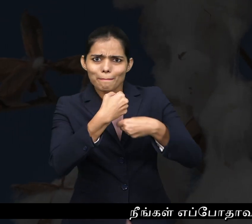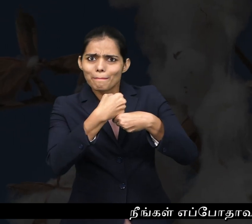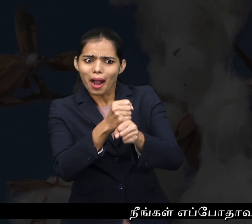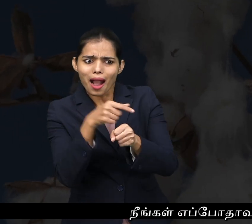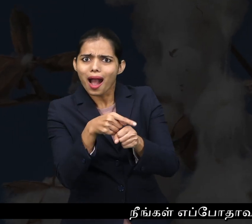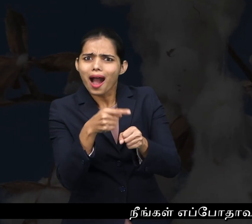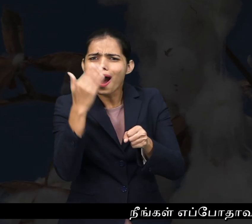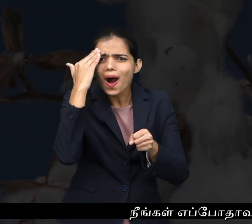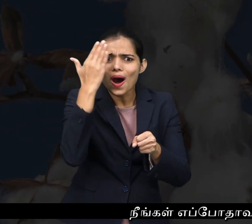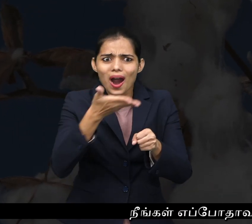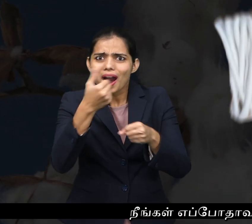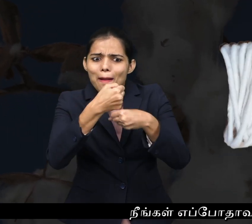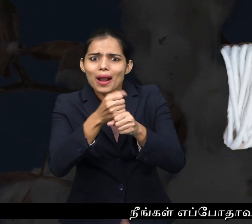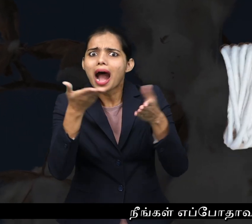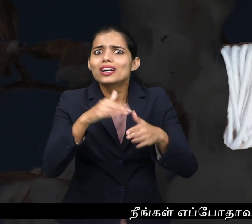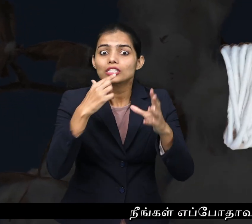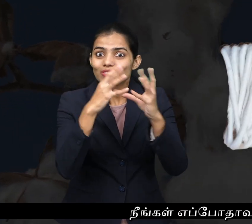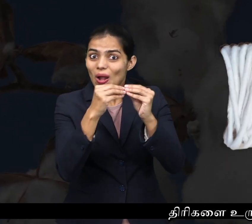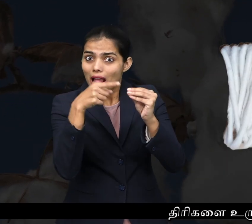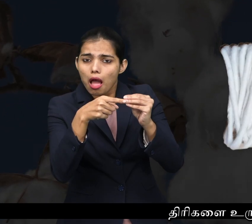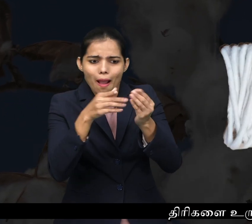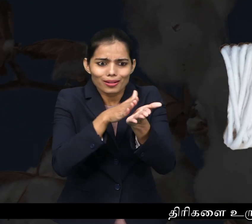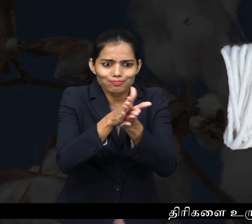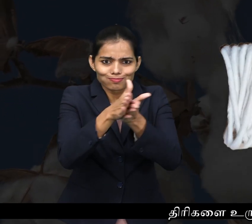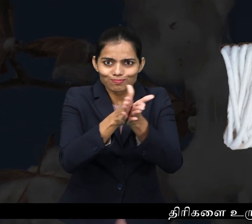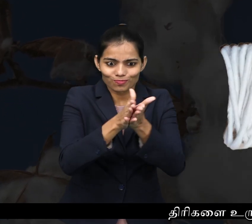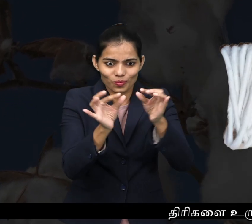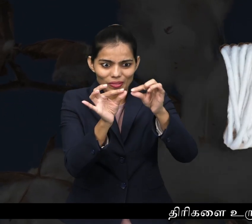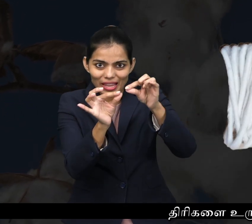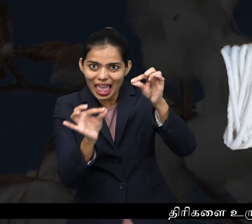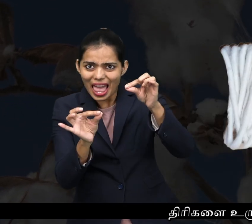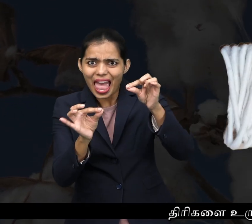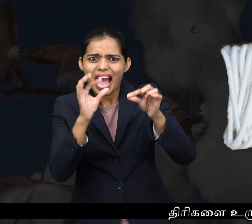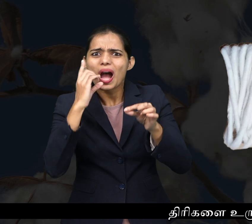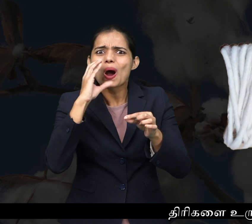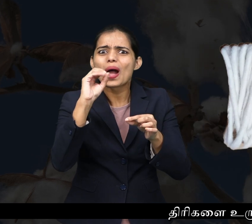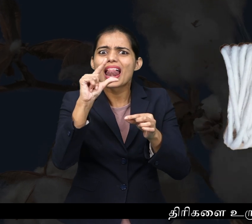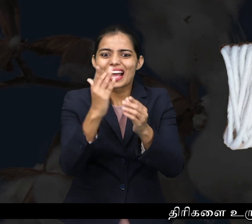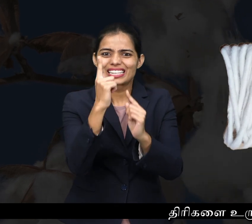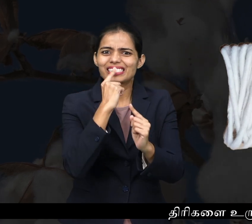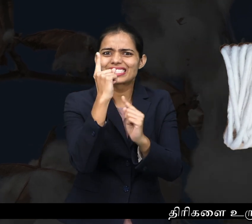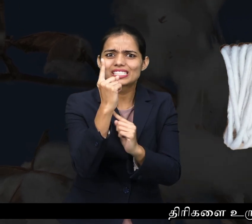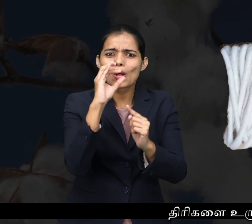நீங்கள் எப்போதாவது எண்ணெய் விளக்குகளுக்கு திரிகள் உருவாக்கி இருக்கிறீர்களா?